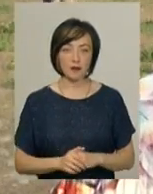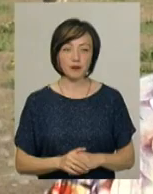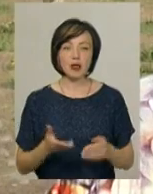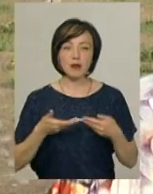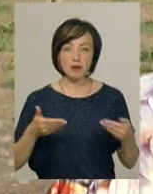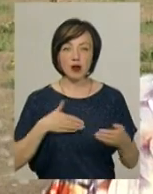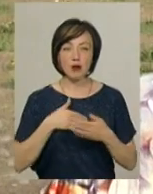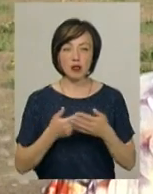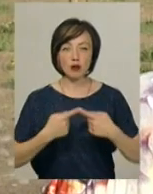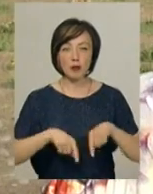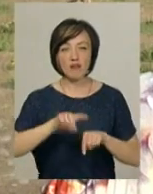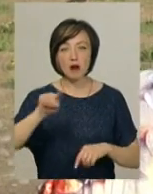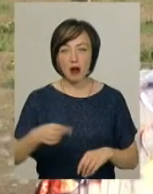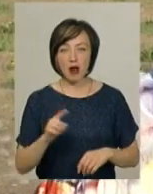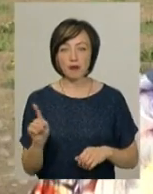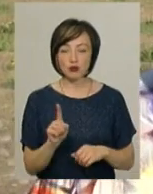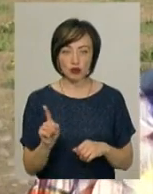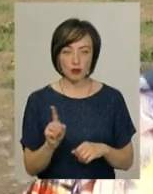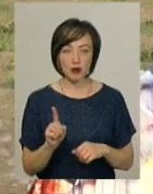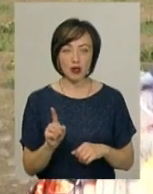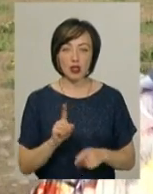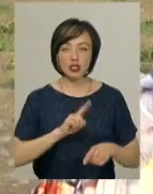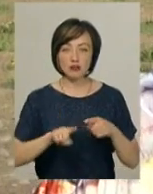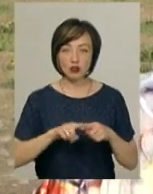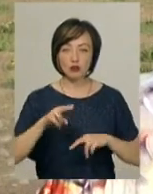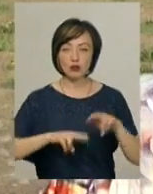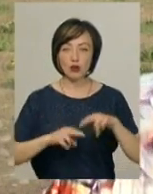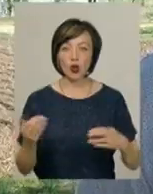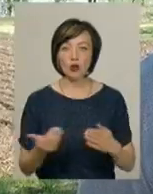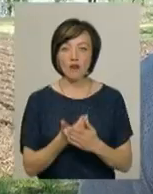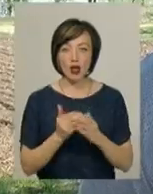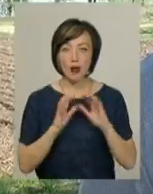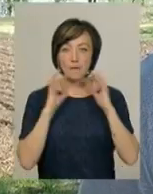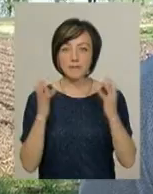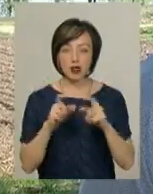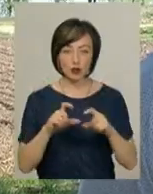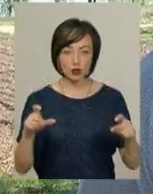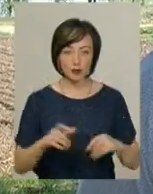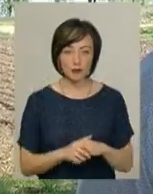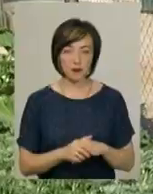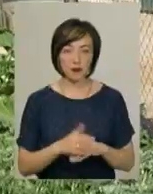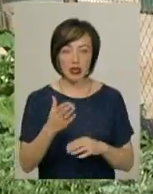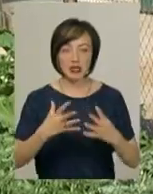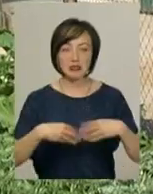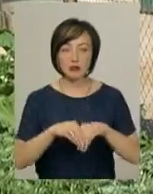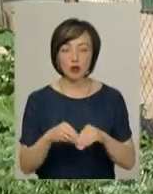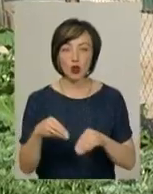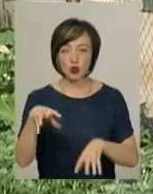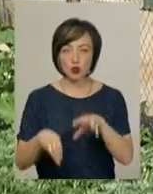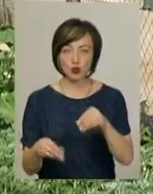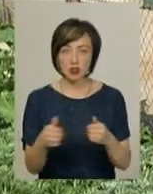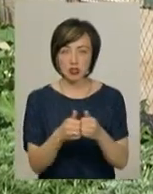громадська організація, вимагаємо, щоб швидше будувався новий притулок. Віктор Орел із родиною мешкає по сусідству з